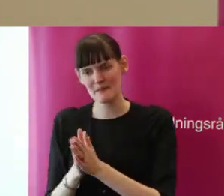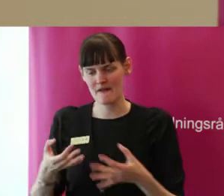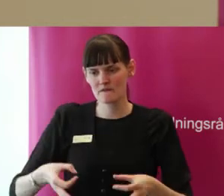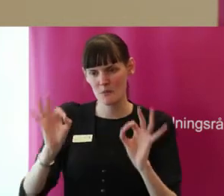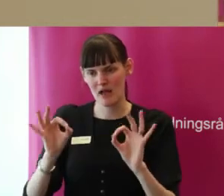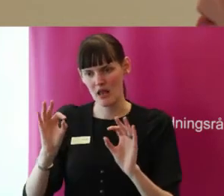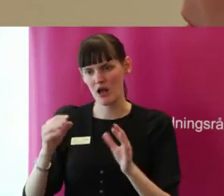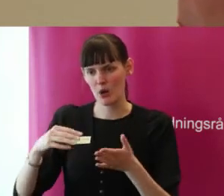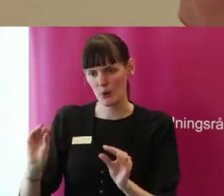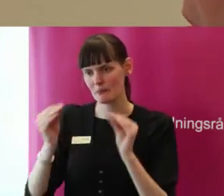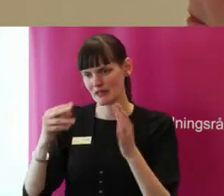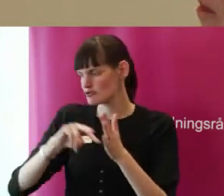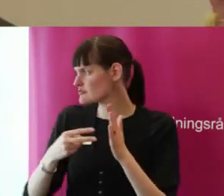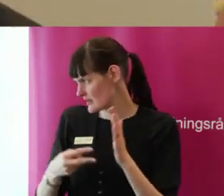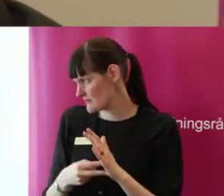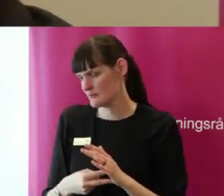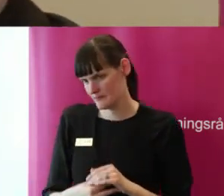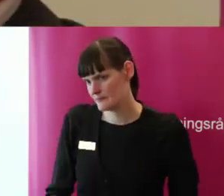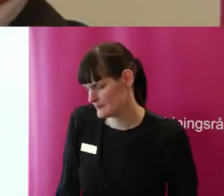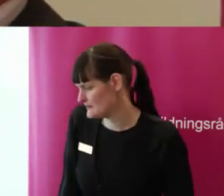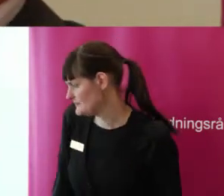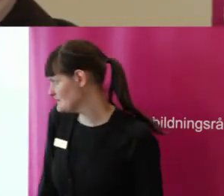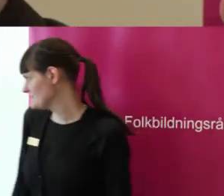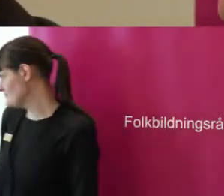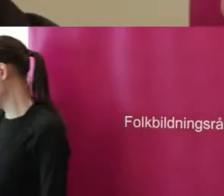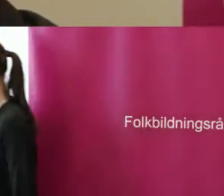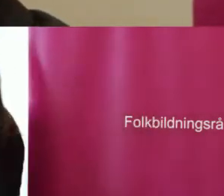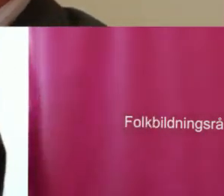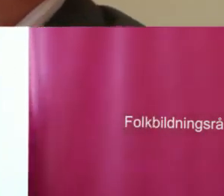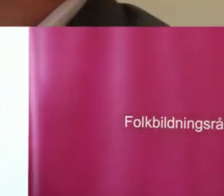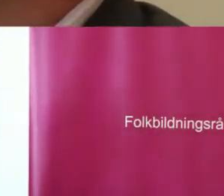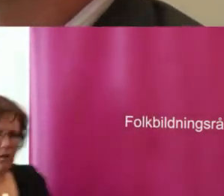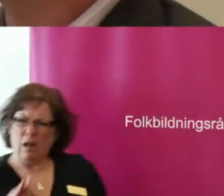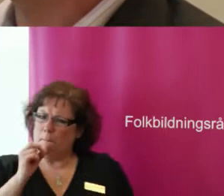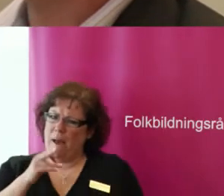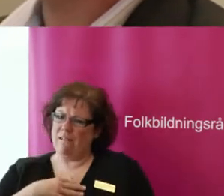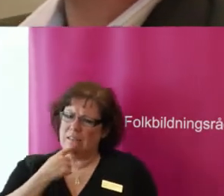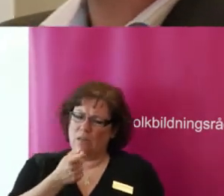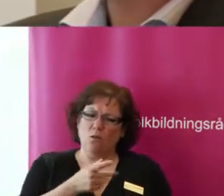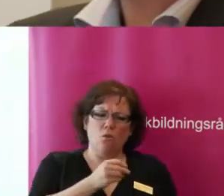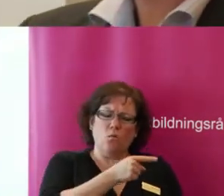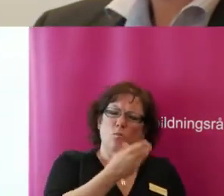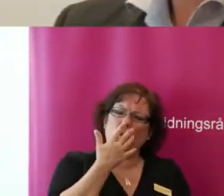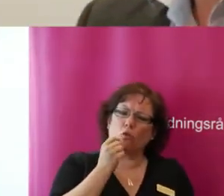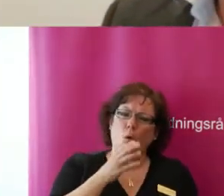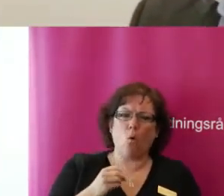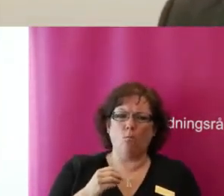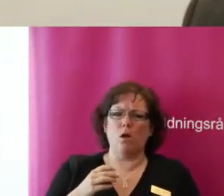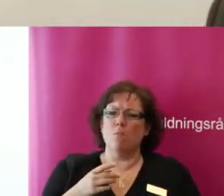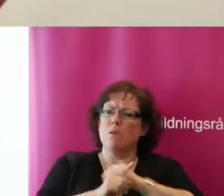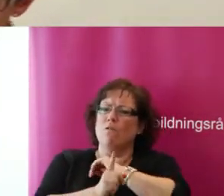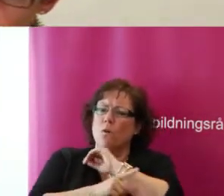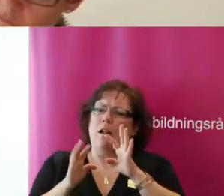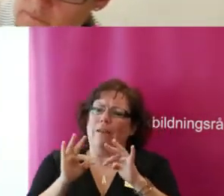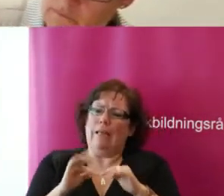bevara särarten. Per, du vill komma in här. Jag vill bara lyfta fram den professionella friheten som jag var inne på. Det är, det är något som lärarna uppskattar i den